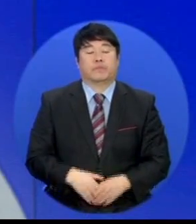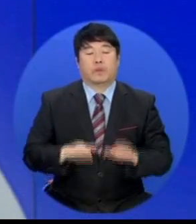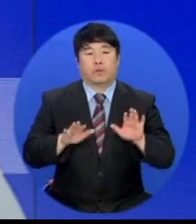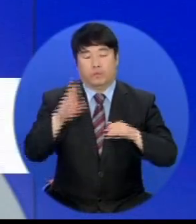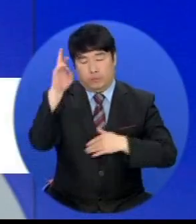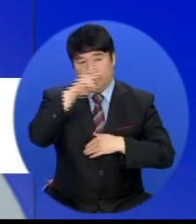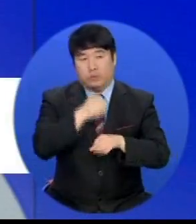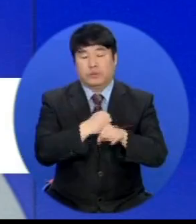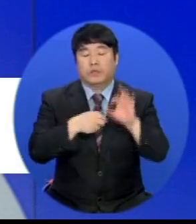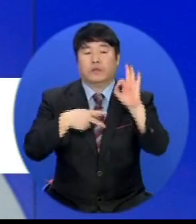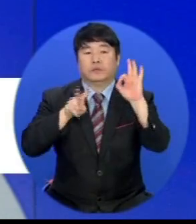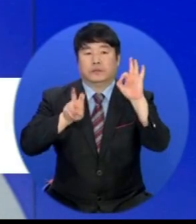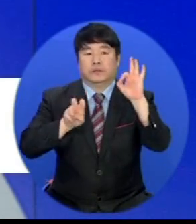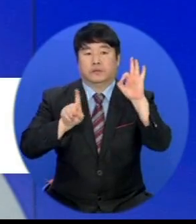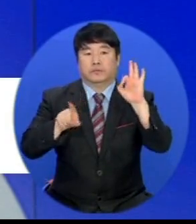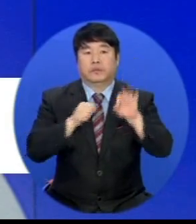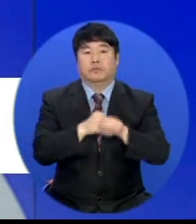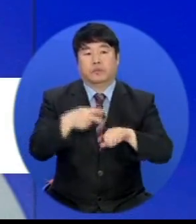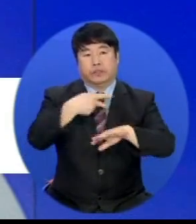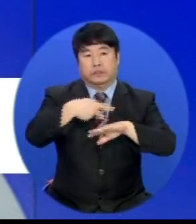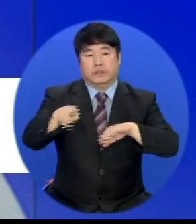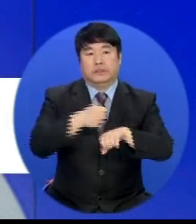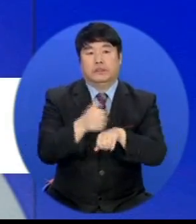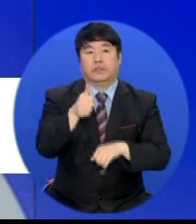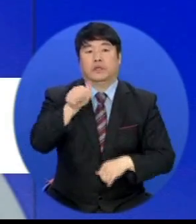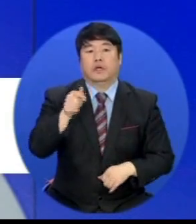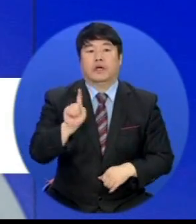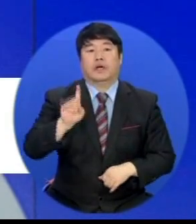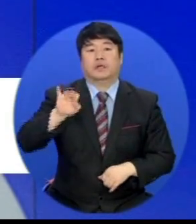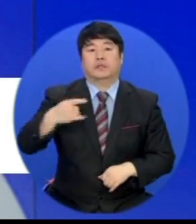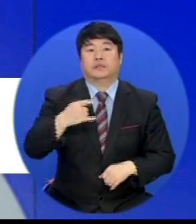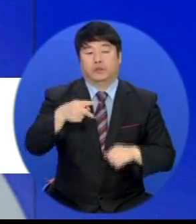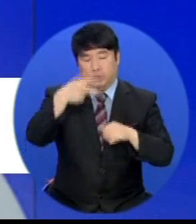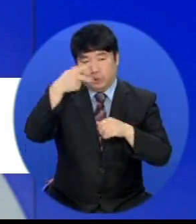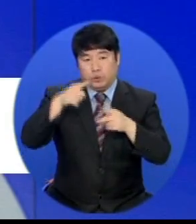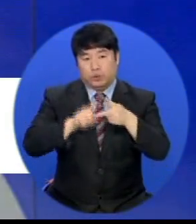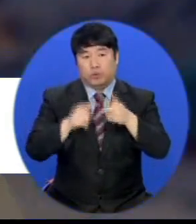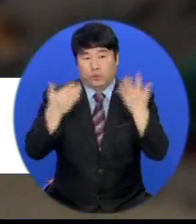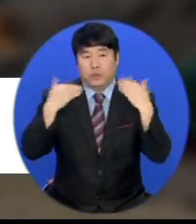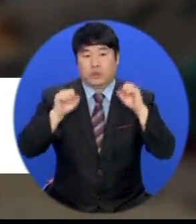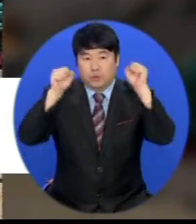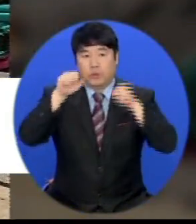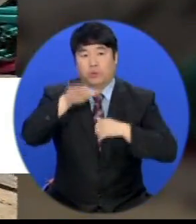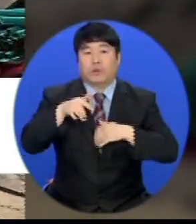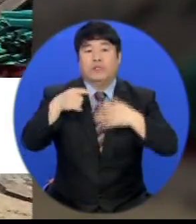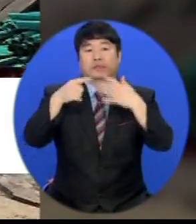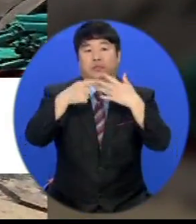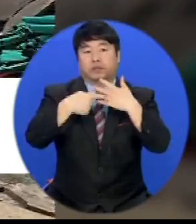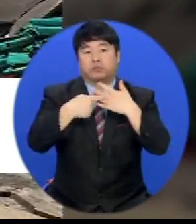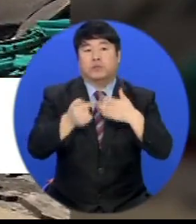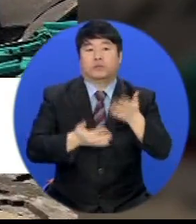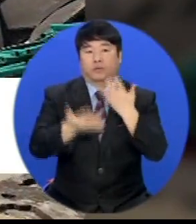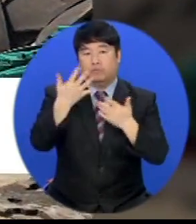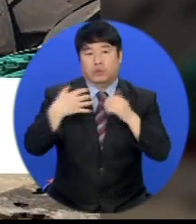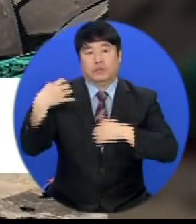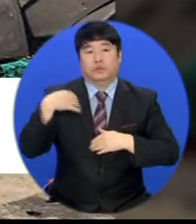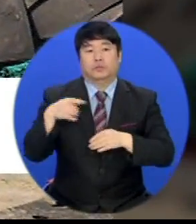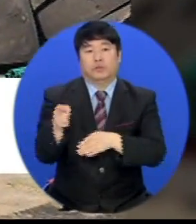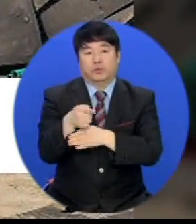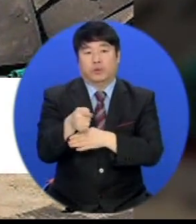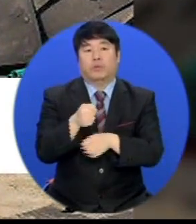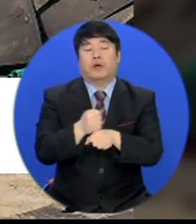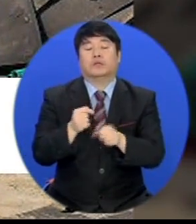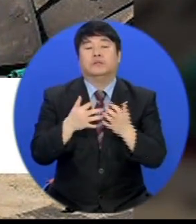오늘 오전 10시 21분쯤 신안군 하이초등학교 체육관 지붕에서 불이 나 의무소방대원과